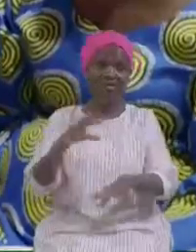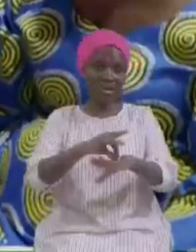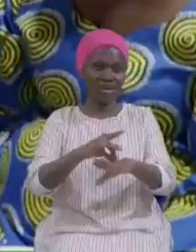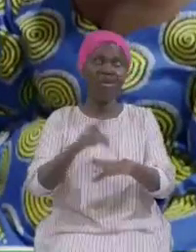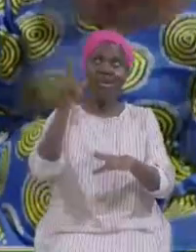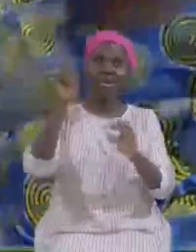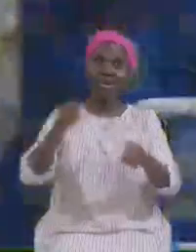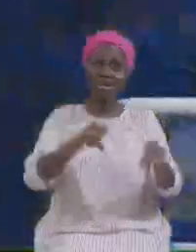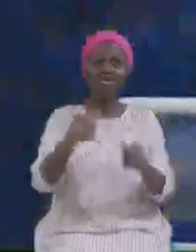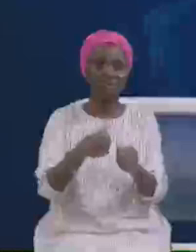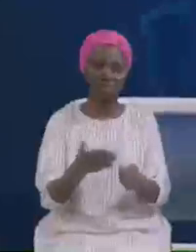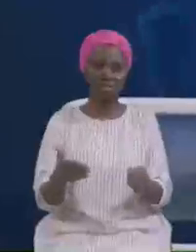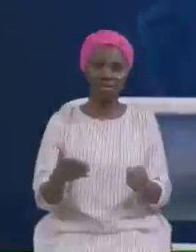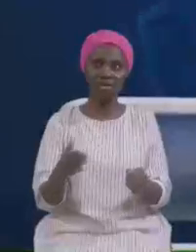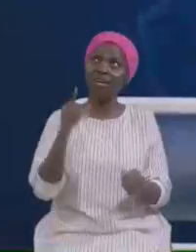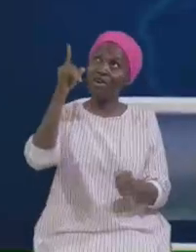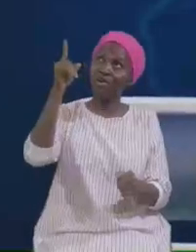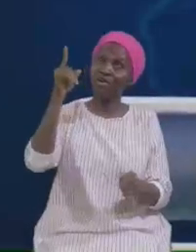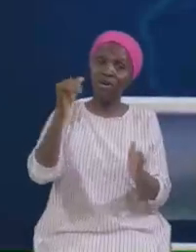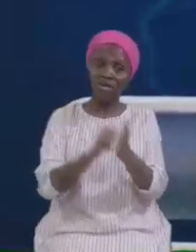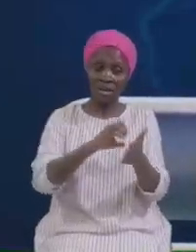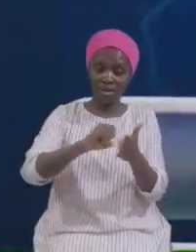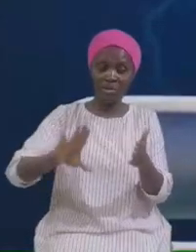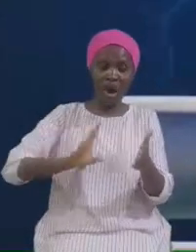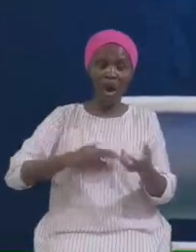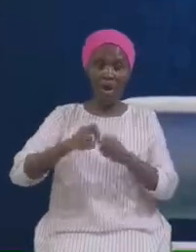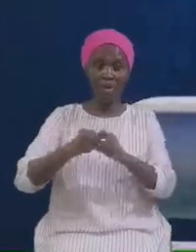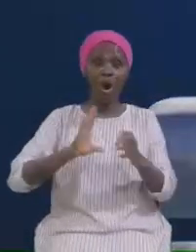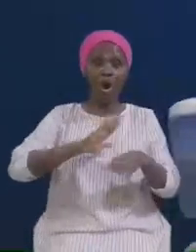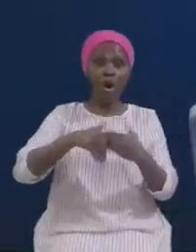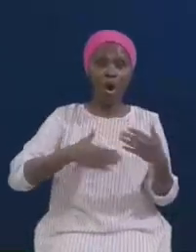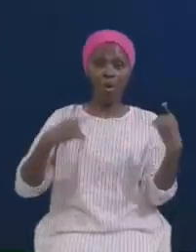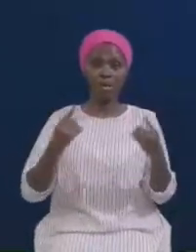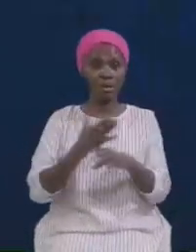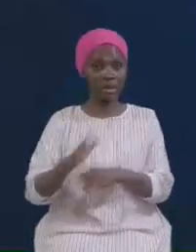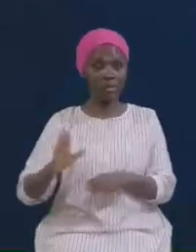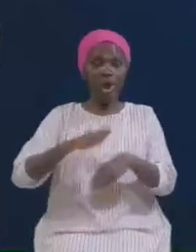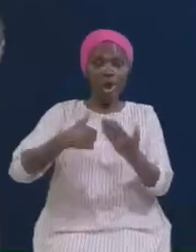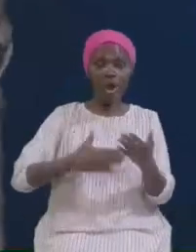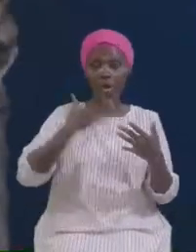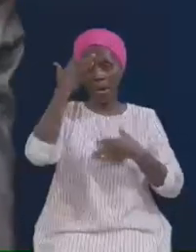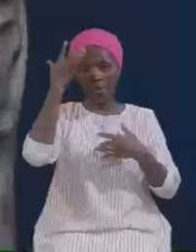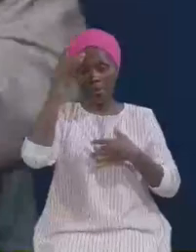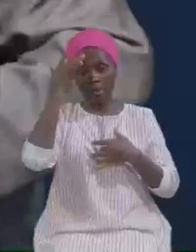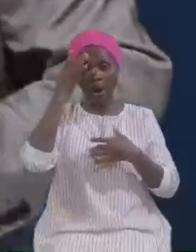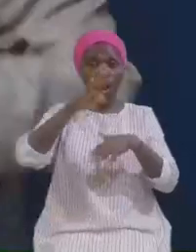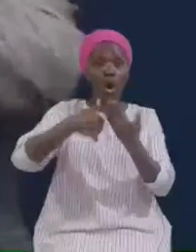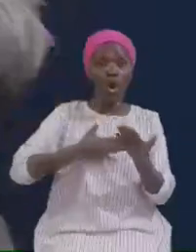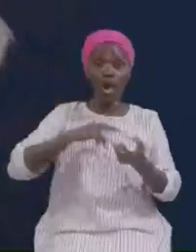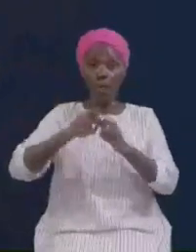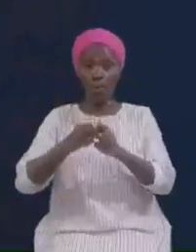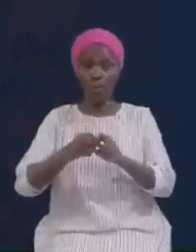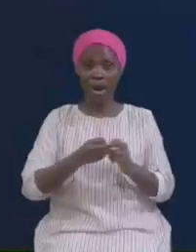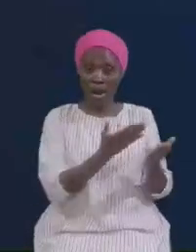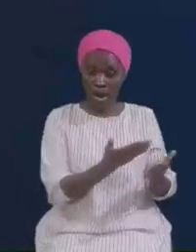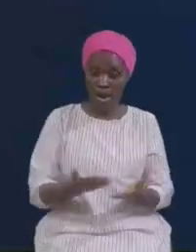de la terre peut tout faire. Celui qui a pris tous nos problèmes, nos péchés, nos maladies. Celui qui a pris tous nos problèmes et